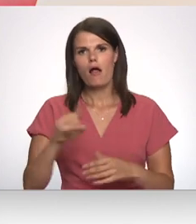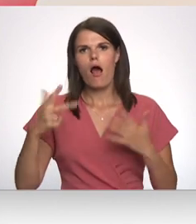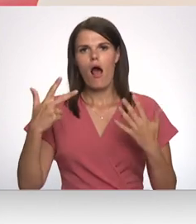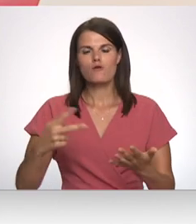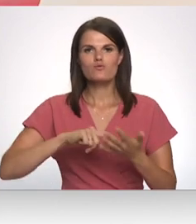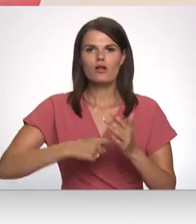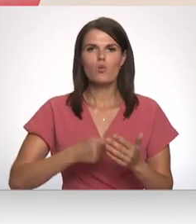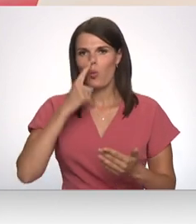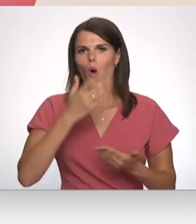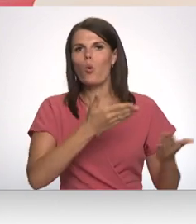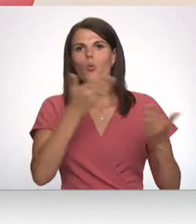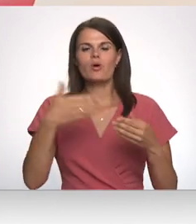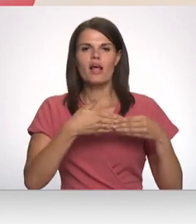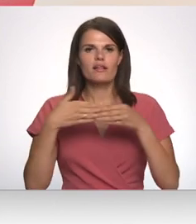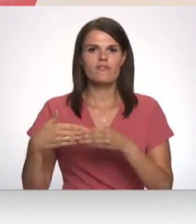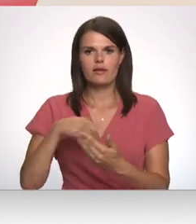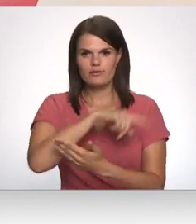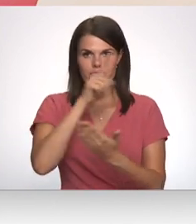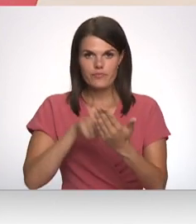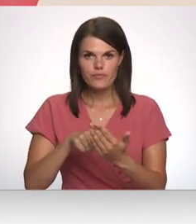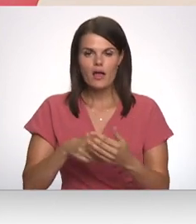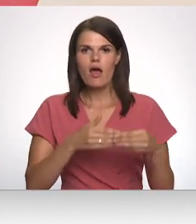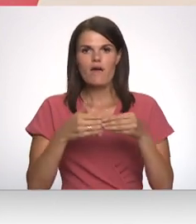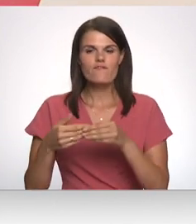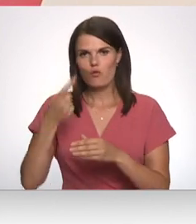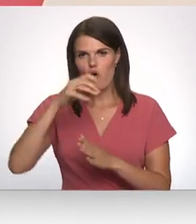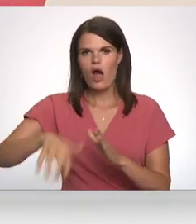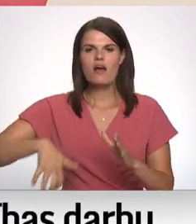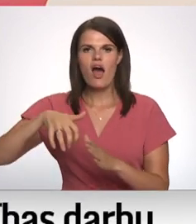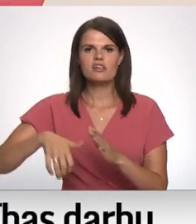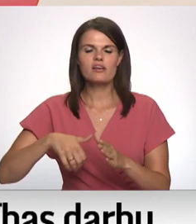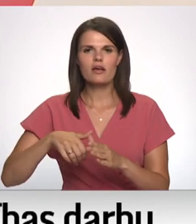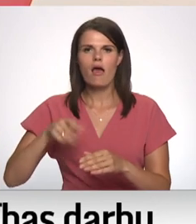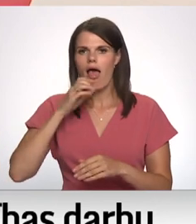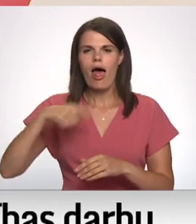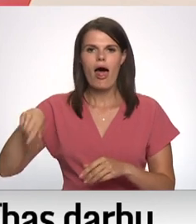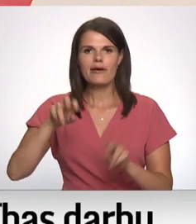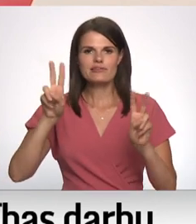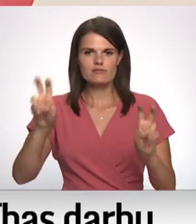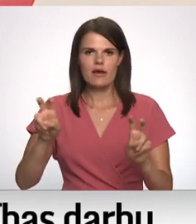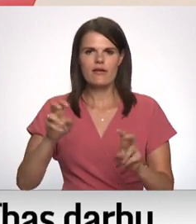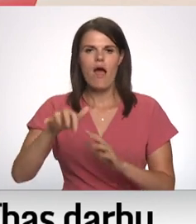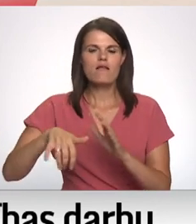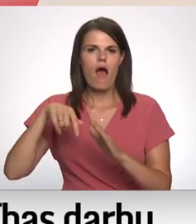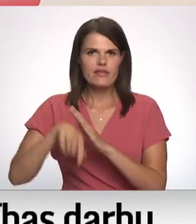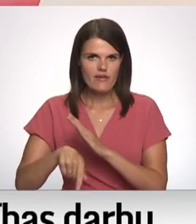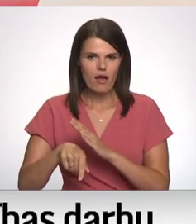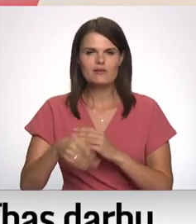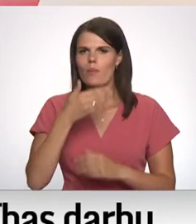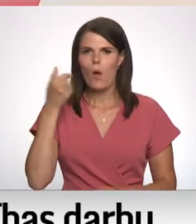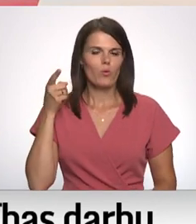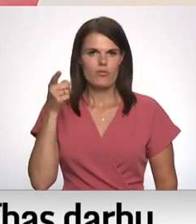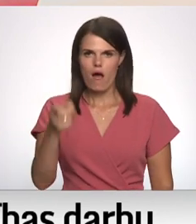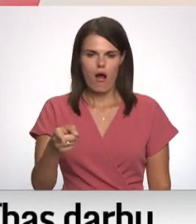kurienes vedat? Vedam no Karjerā, aiz Daugmales, tādi ezeri, Karjeras ezeri. Nav